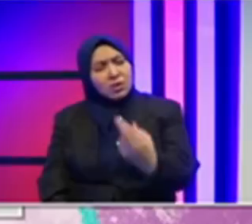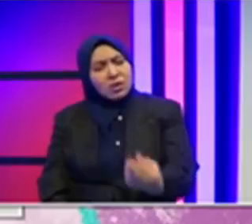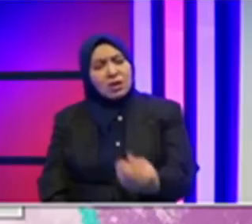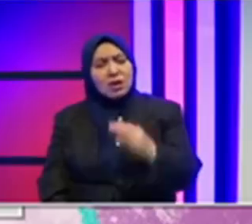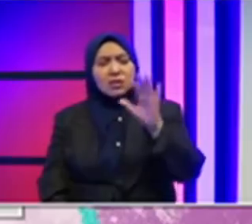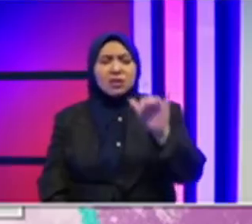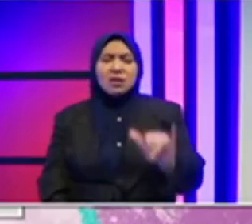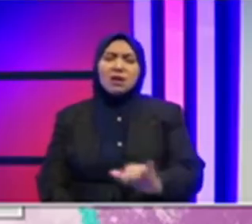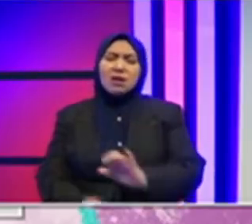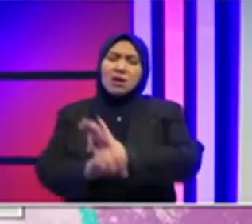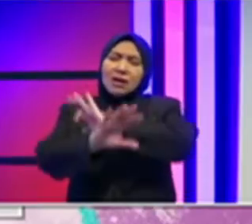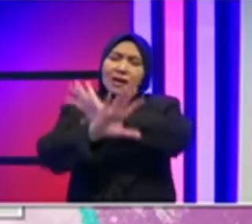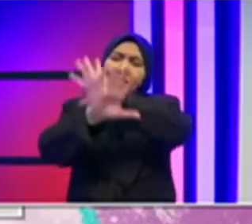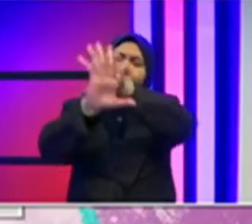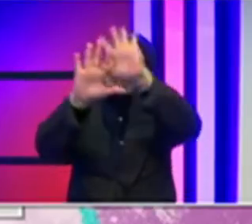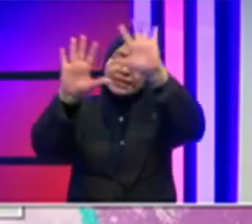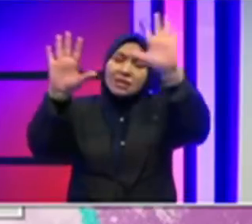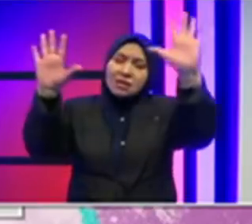الخسران